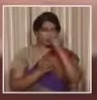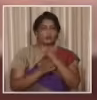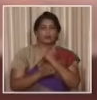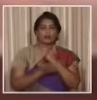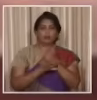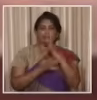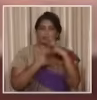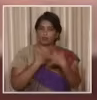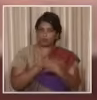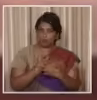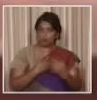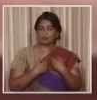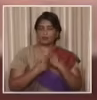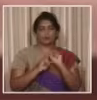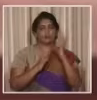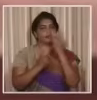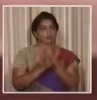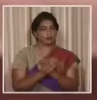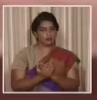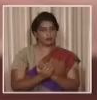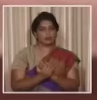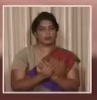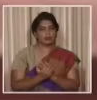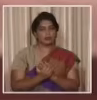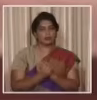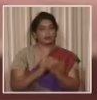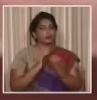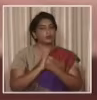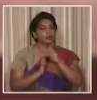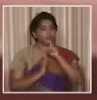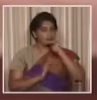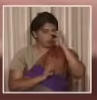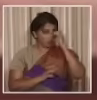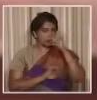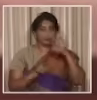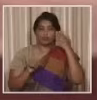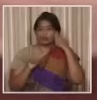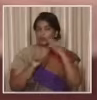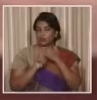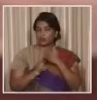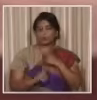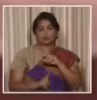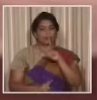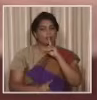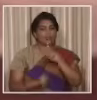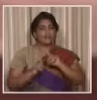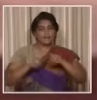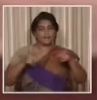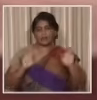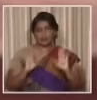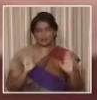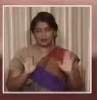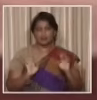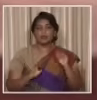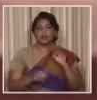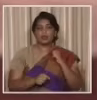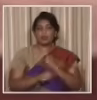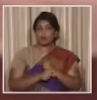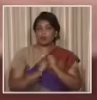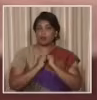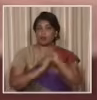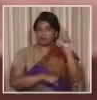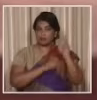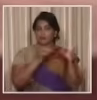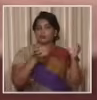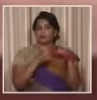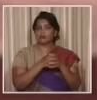එකෙත් පිටපතක් මම සභාගත කරනවා. ගරු කතානායකතුමනි මේ කාරණා ටික මම ඉදිරිපත් කරේ වෙන මොනවත් දිසා නෙවෙයි. රාජ්‍ය නිලධාරී